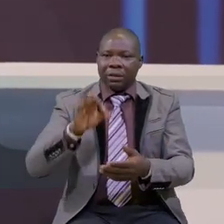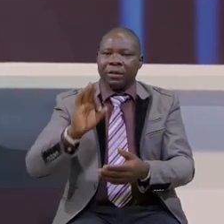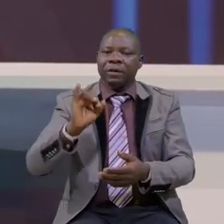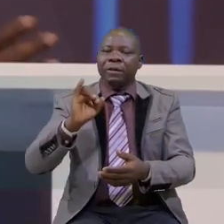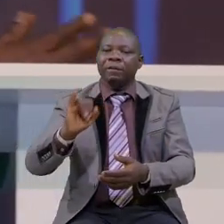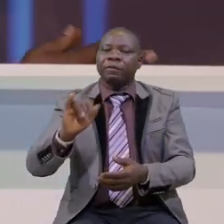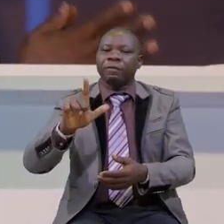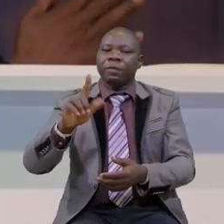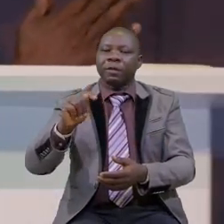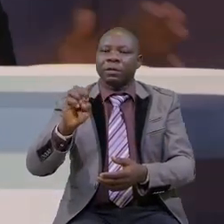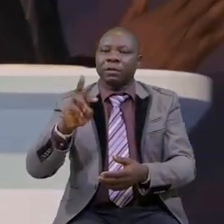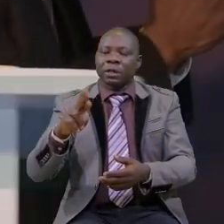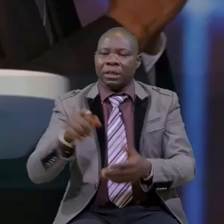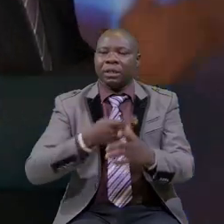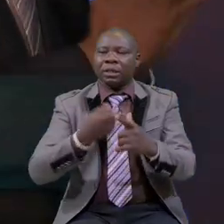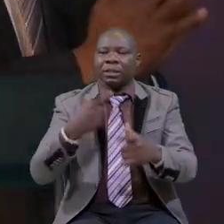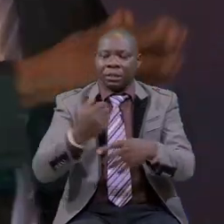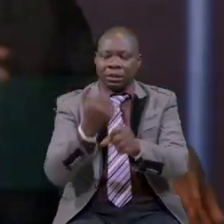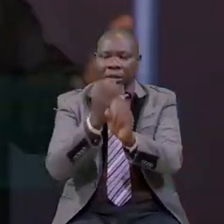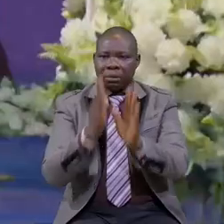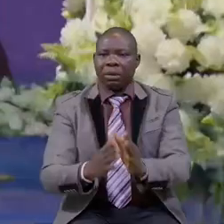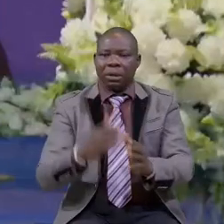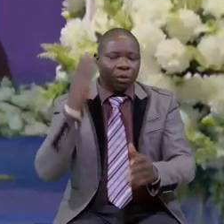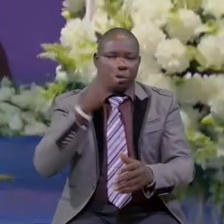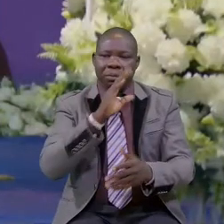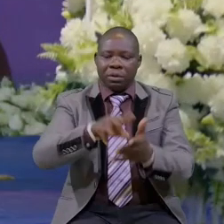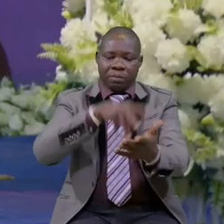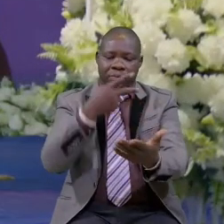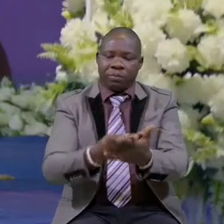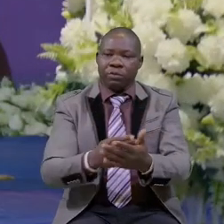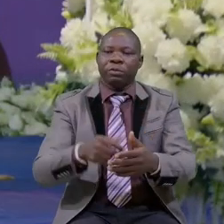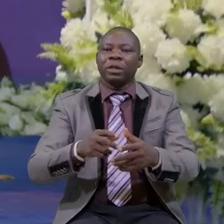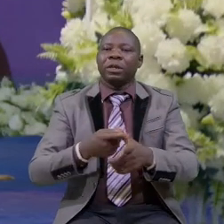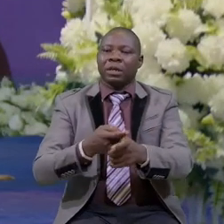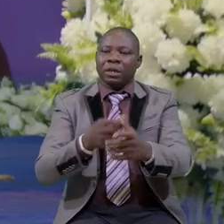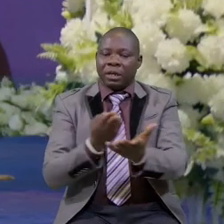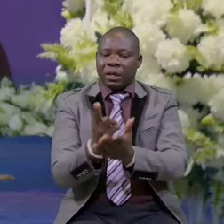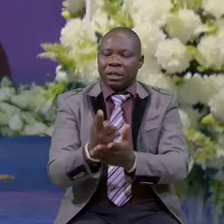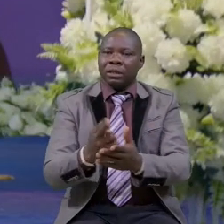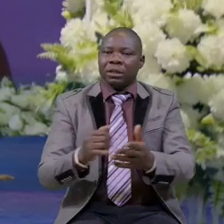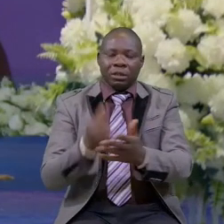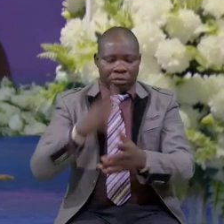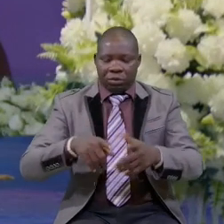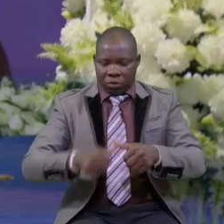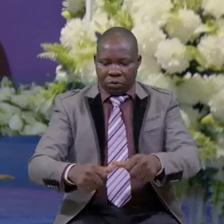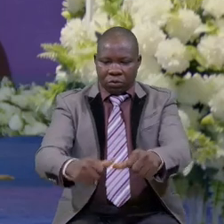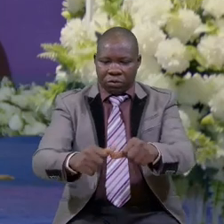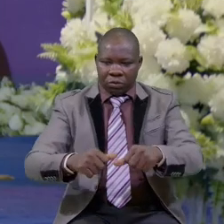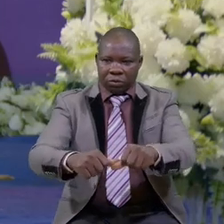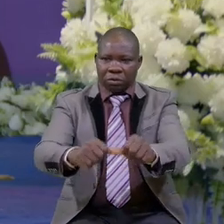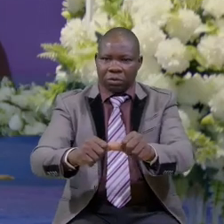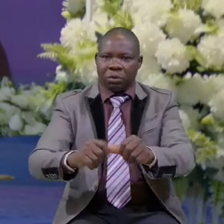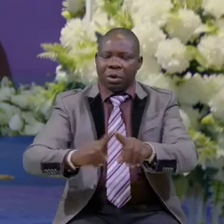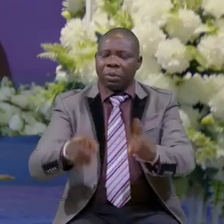va. Alors, le fabricant a donc le droit. Il a dit que ça va continuer à marcher.